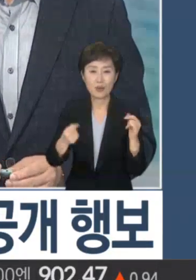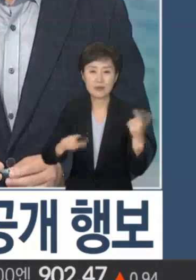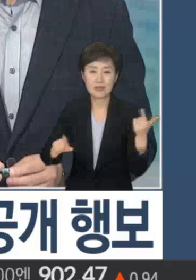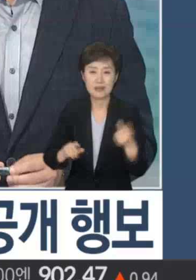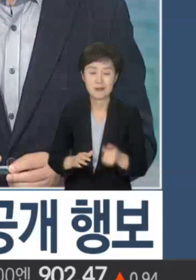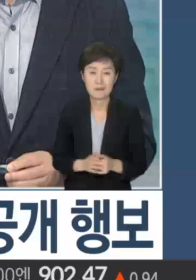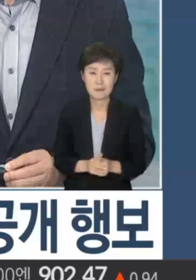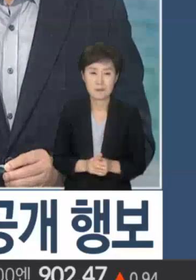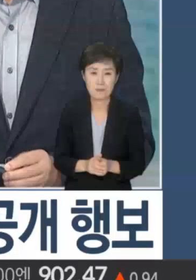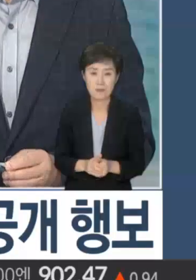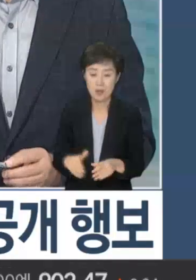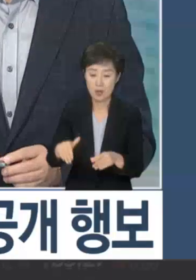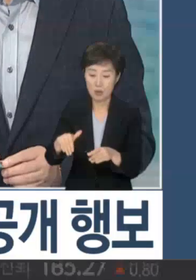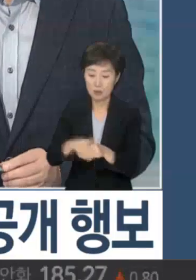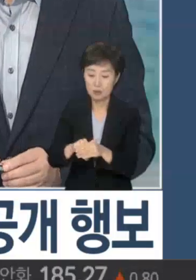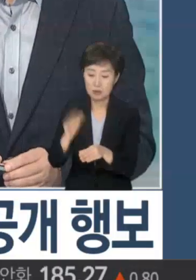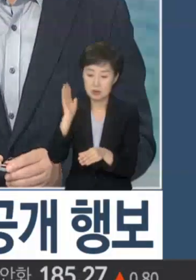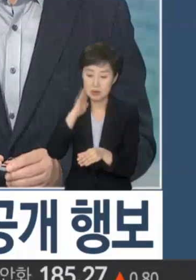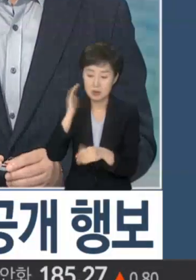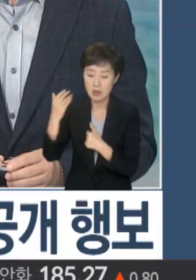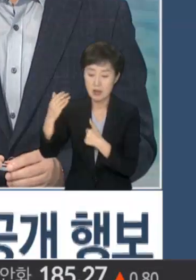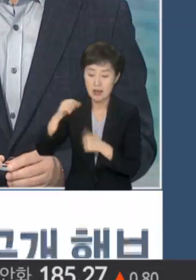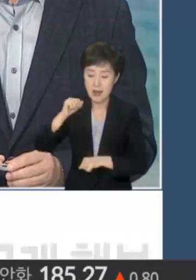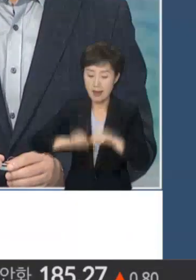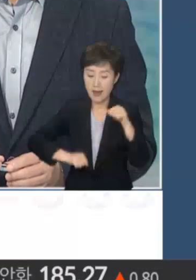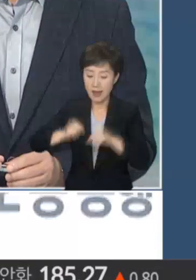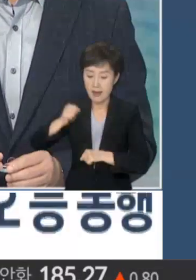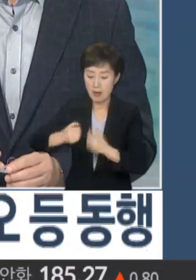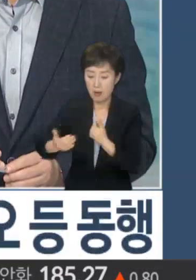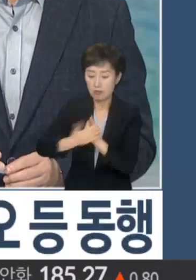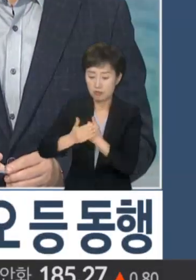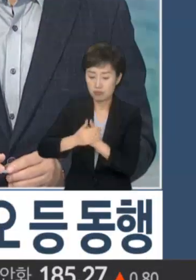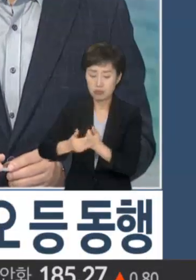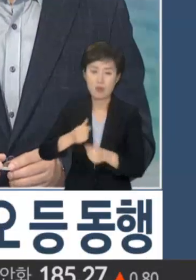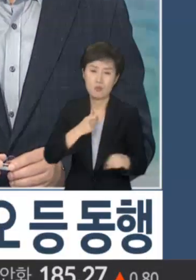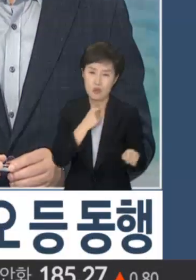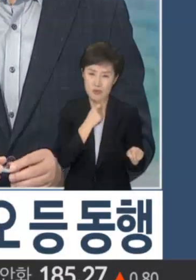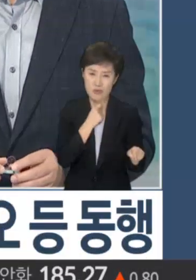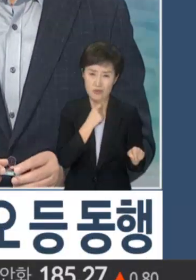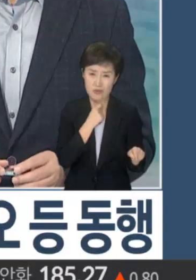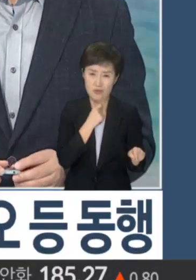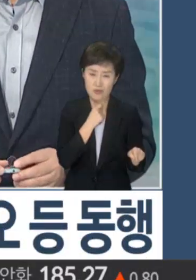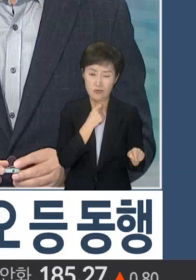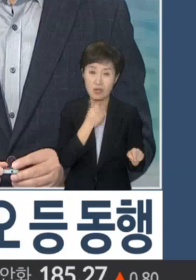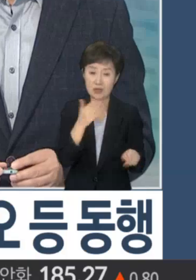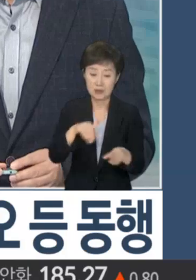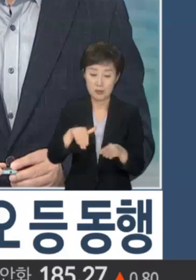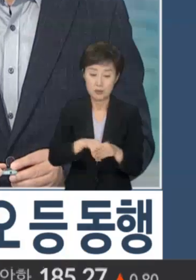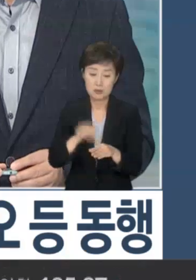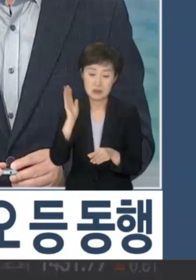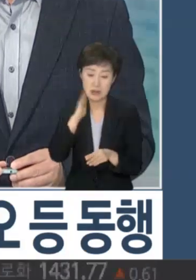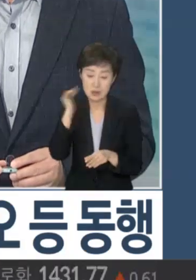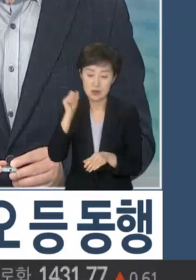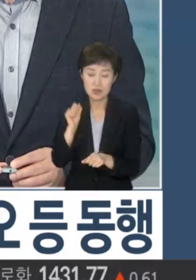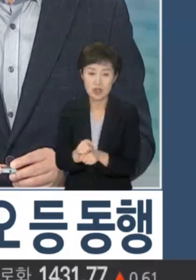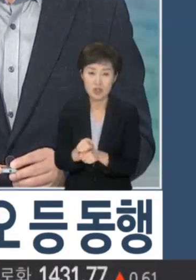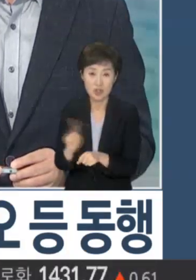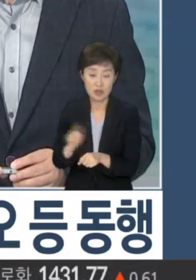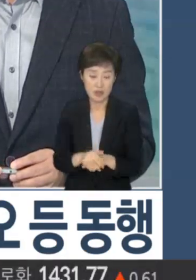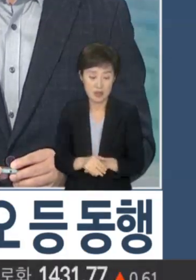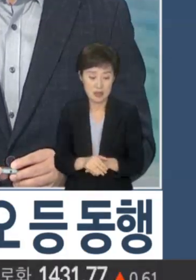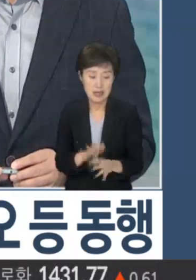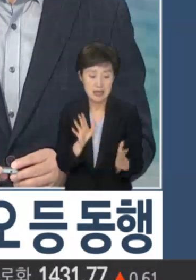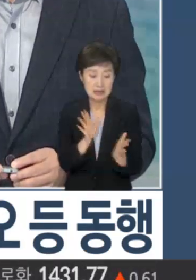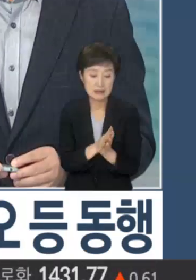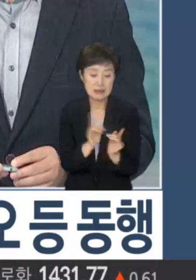문재인 대통령이 어떤 역할을 해주기를 민주당에서는 기대하고 있을 터인데 아마 문재인 대통령의 성품상 직접